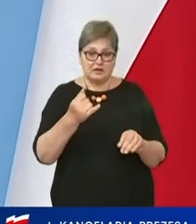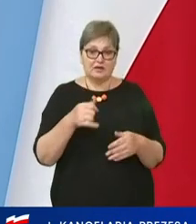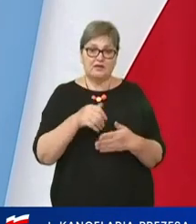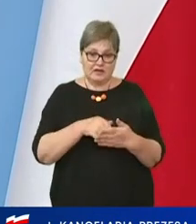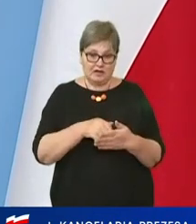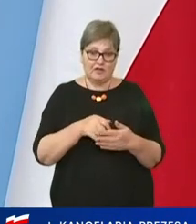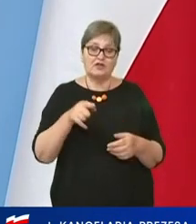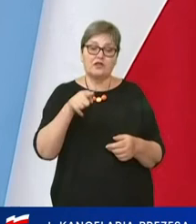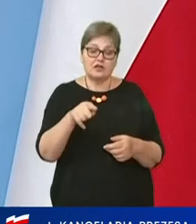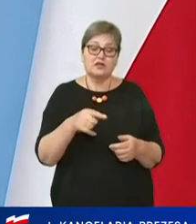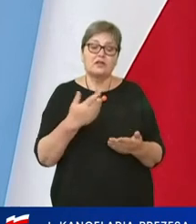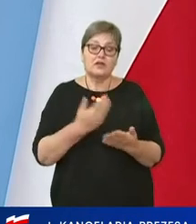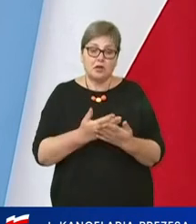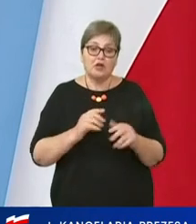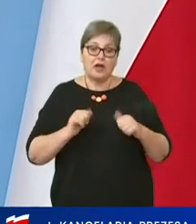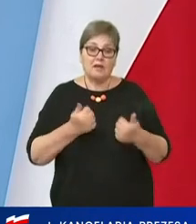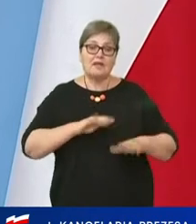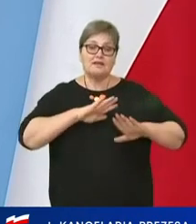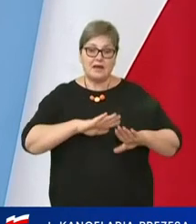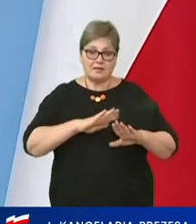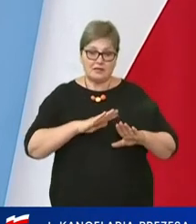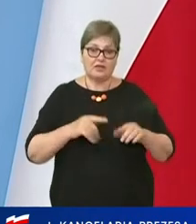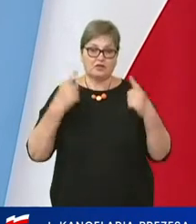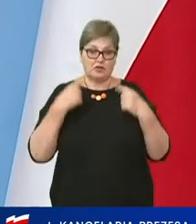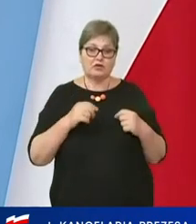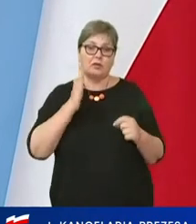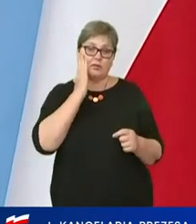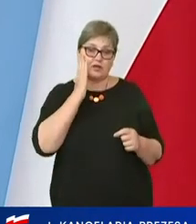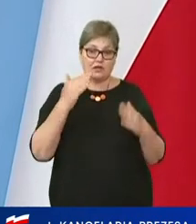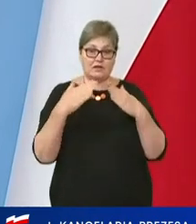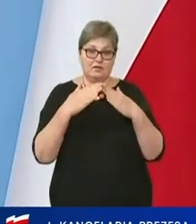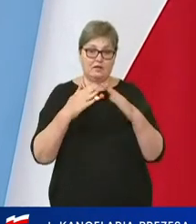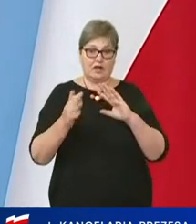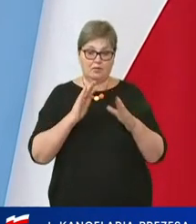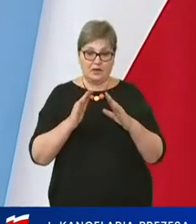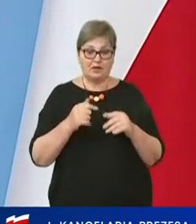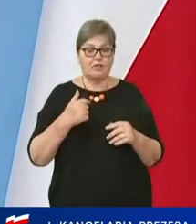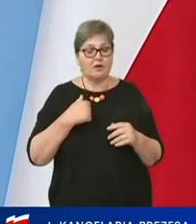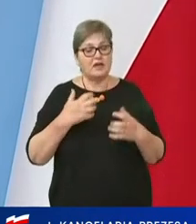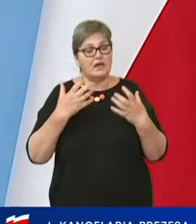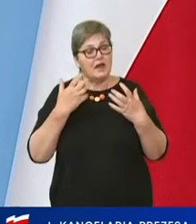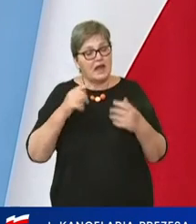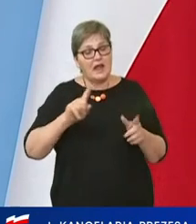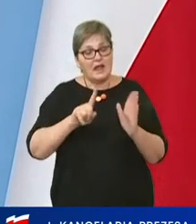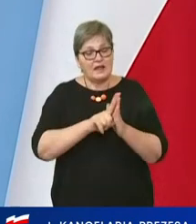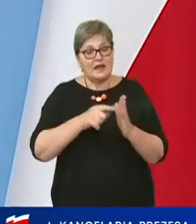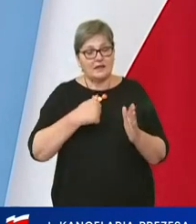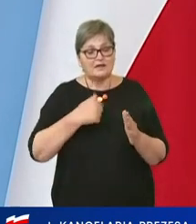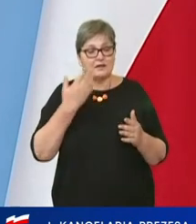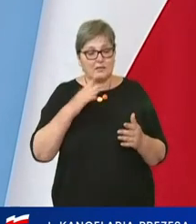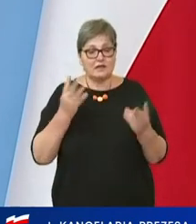wszystkim zabezpieczyć pensjonariuszy, bo nam bardzo zależy na zdrowiu, życiu, bo zdrowie i życie i